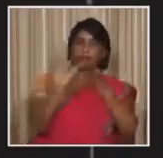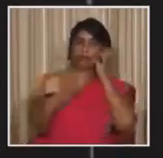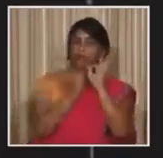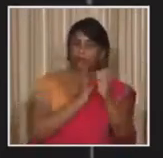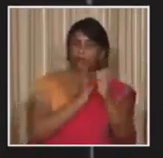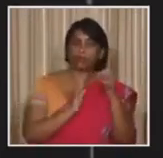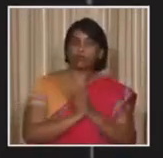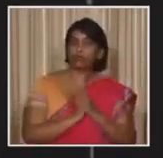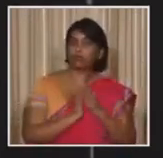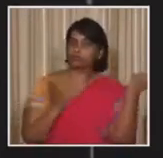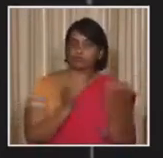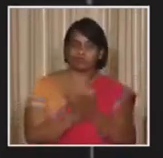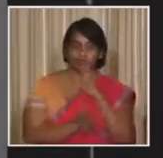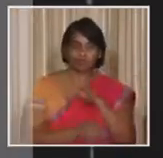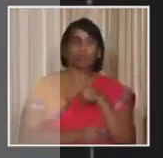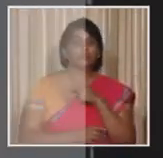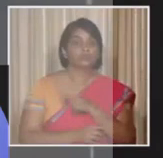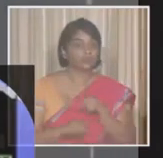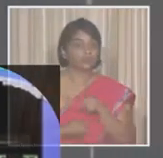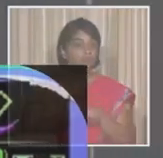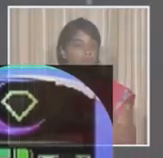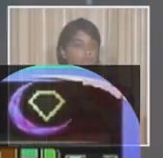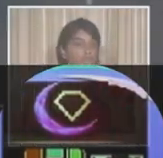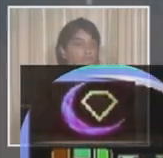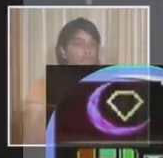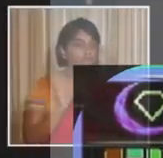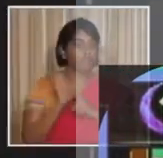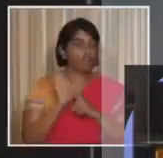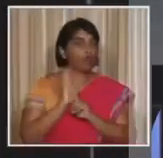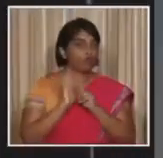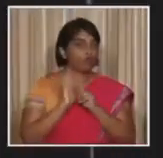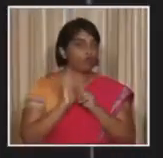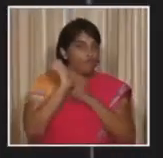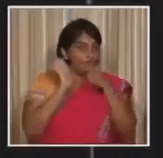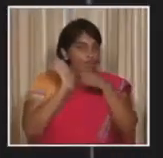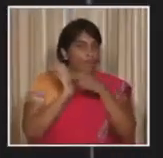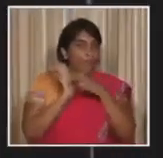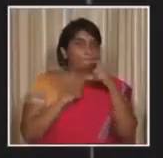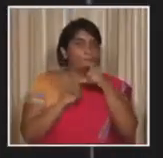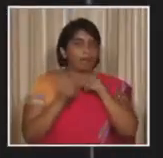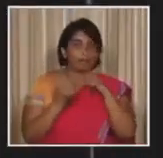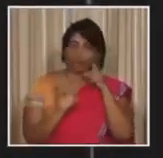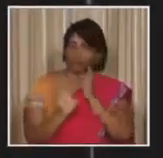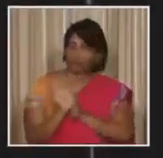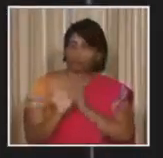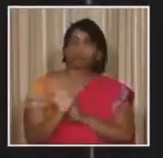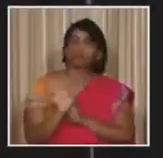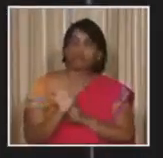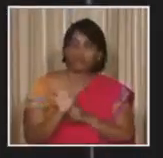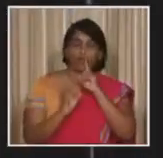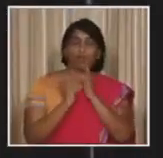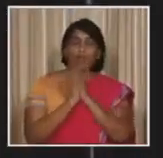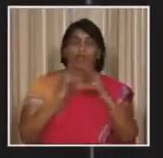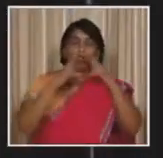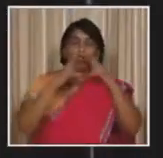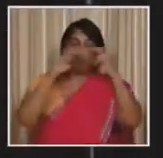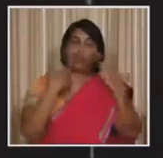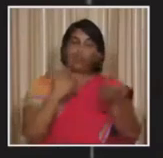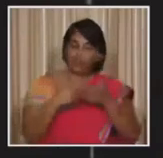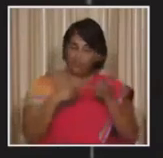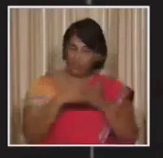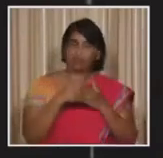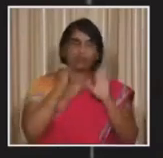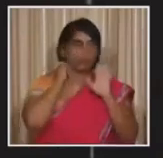சம்பூர்ணே விநாச கல்ல கெலாவ கப்பல கினி தீல சம்பூர்ணே விநாச கல்ல தீனோ இவகே தமை வவுனியாவே உதுலே பிராதேச லேகம்